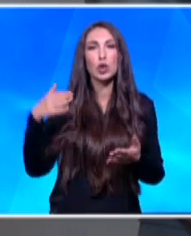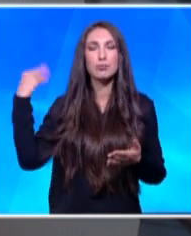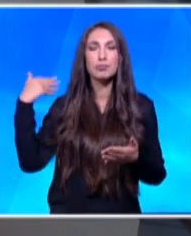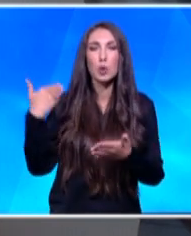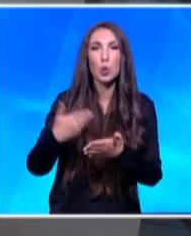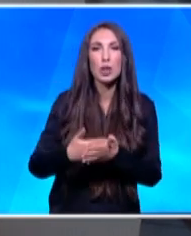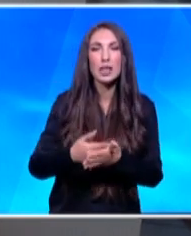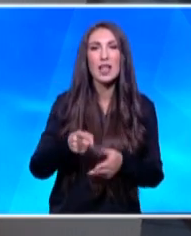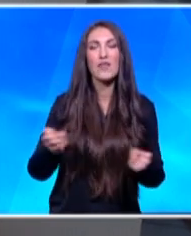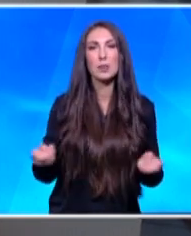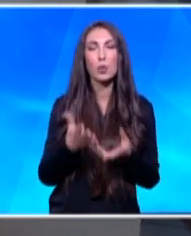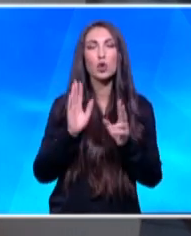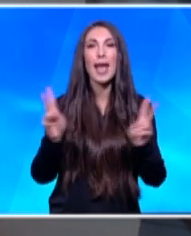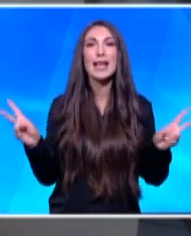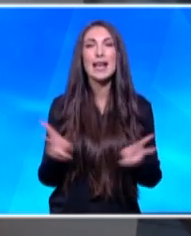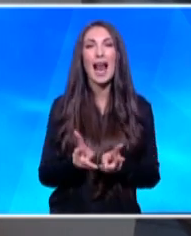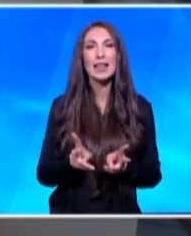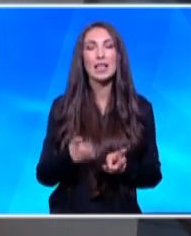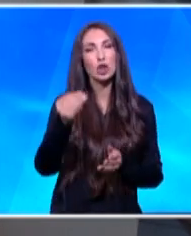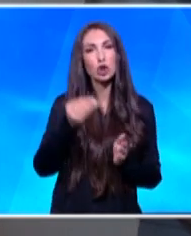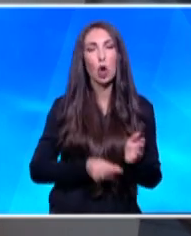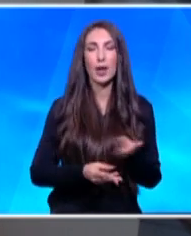във възможни най-кратко срокове да изчезне